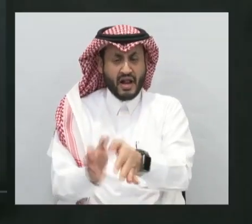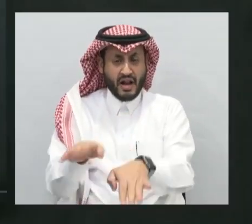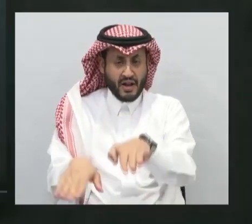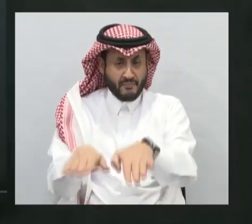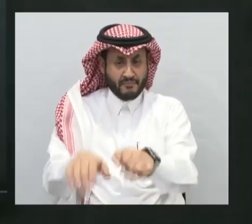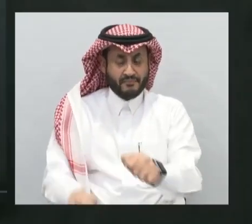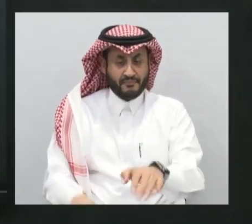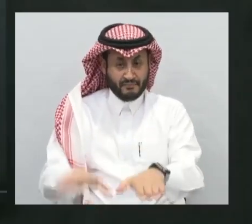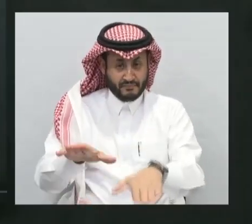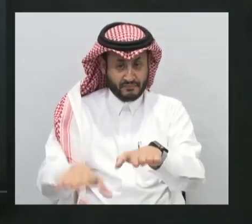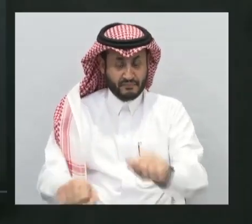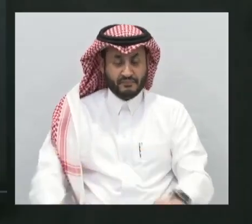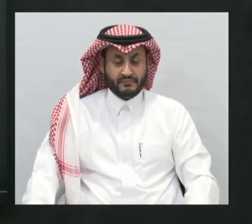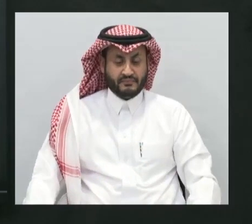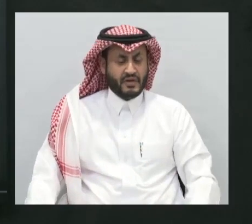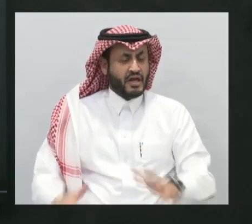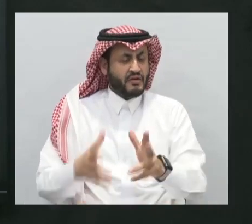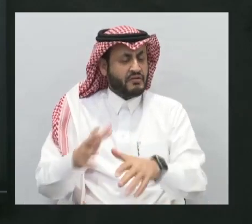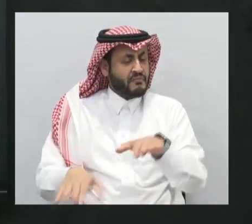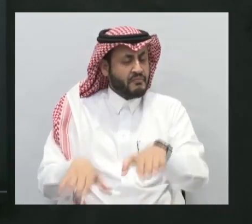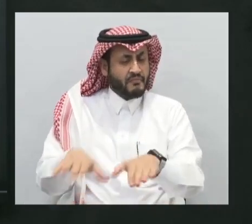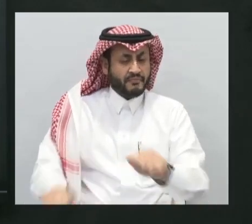اتزان كيف ذلك